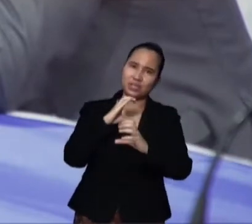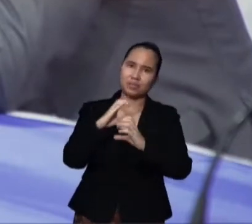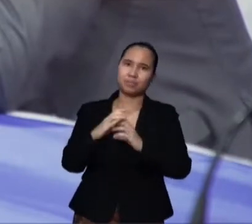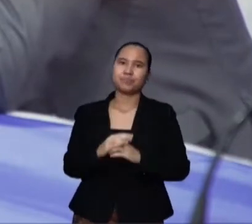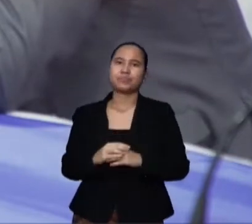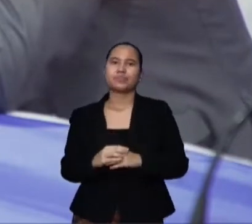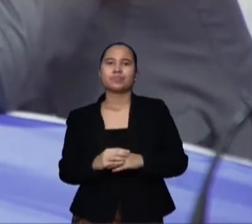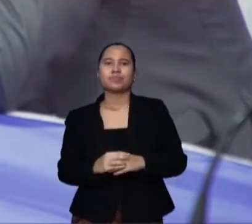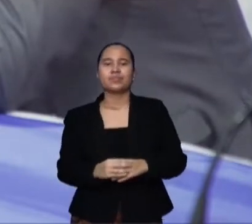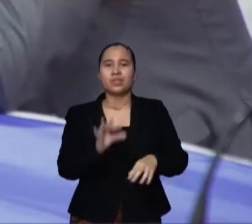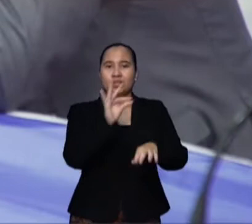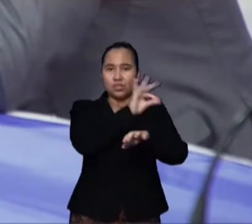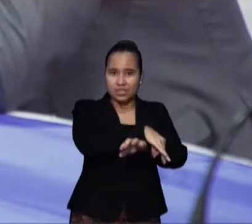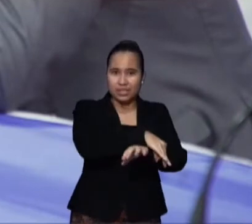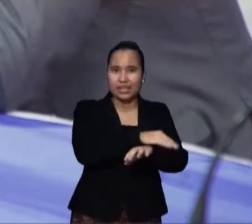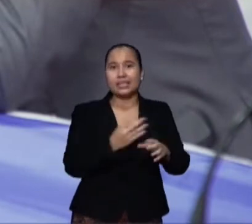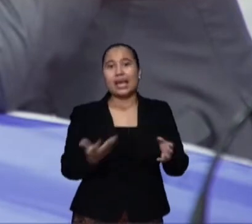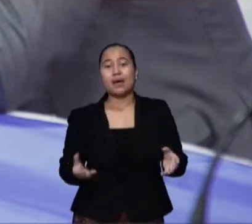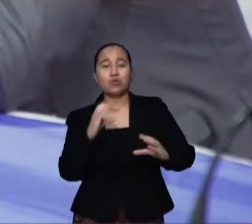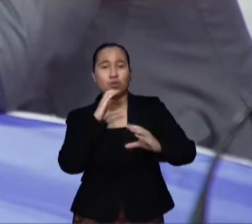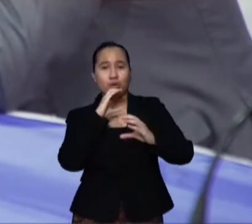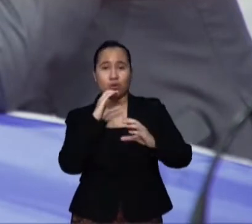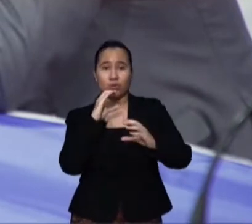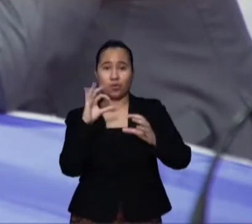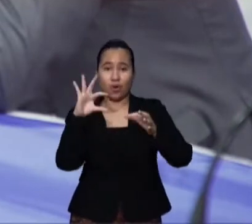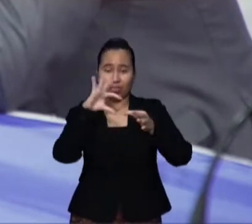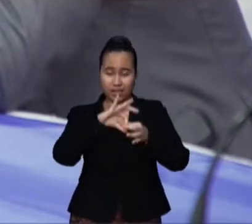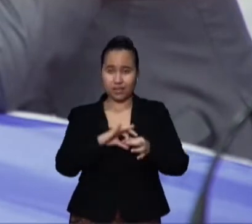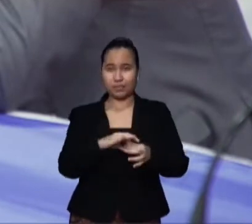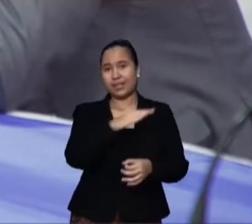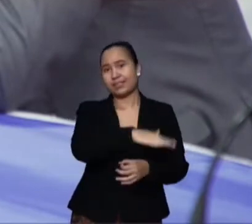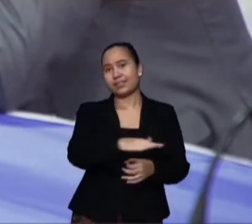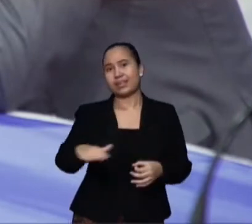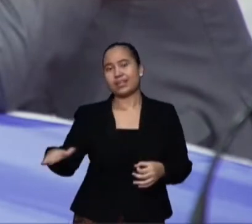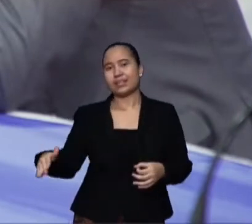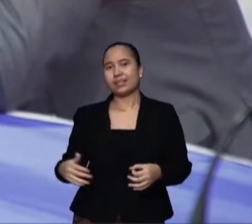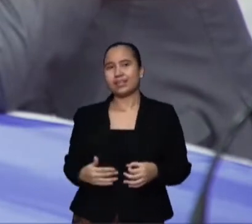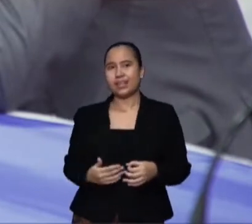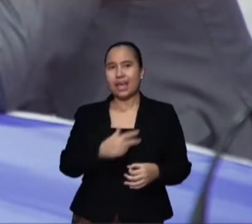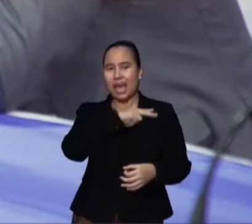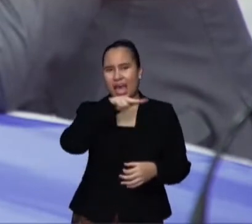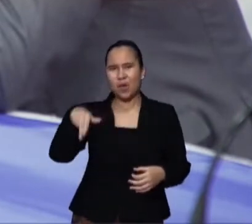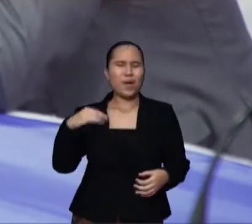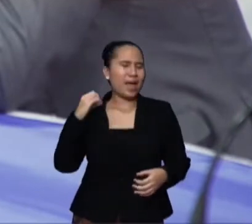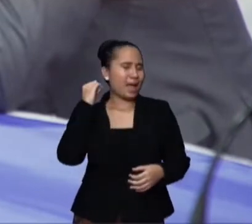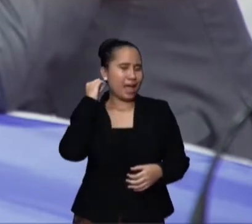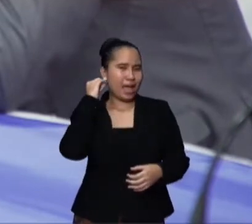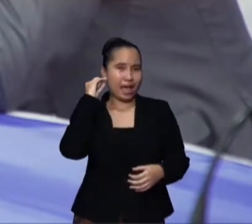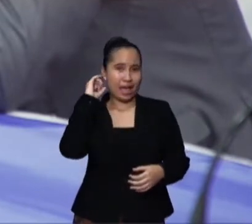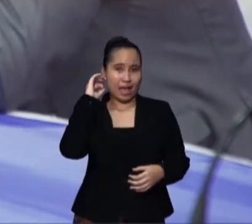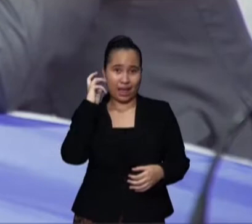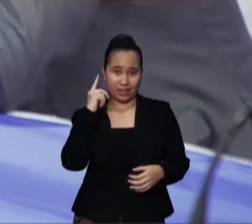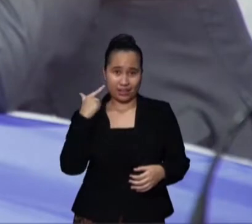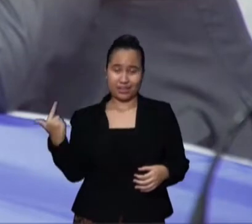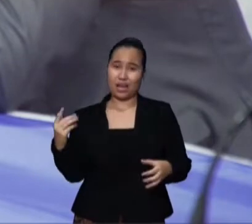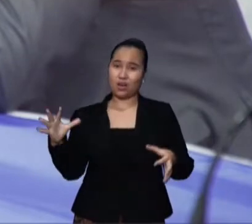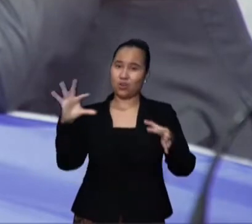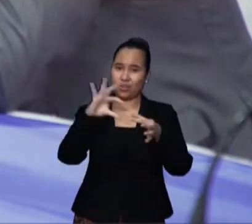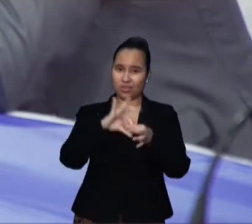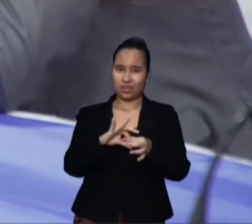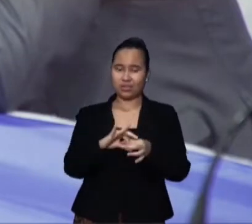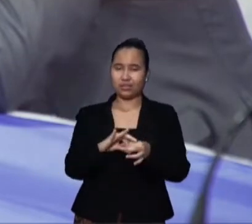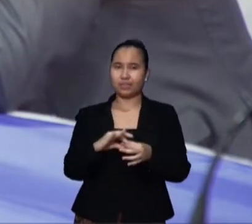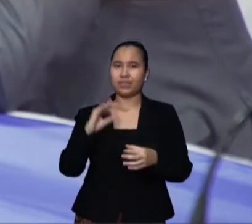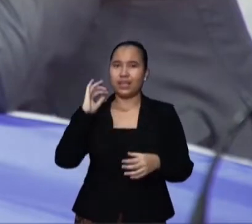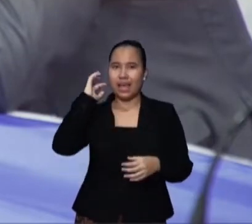de ouders. Dat is ons netwerk en we zijn elke dag in contact. En elke verandering gaat via hun naar de